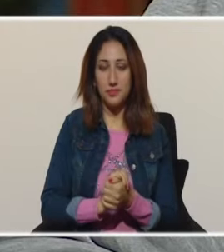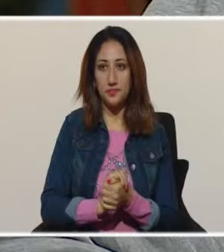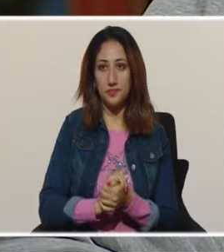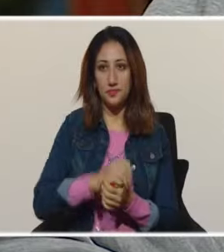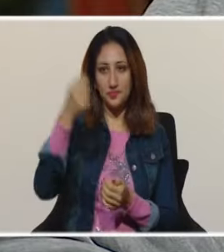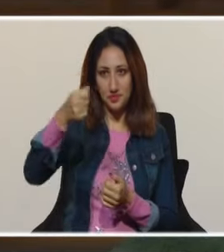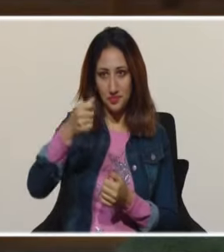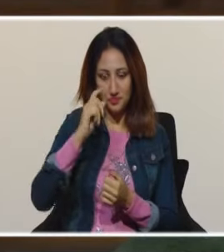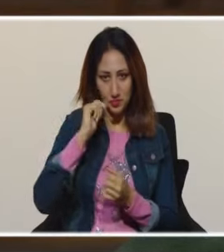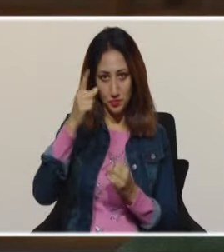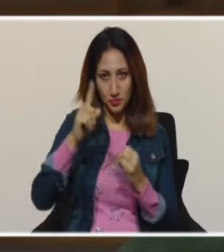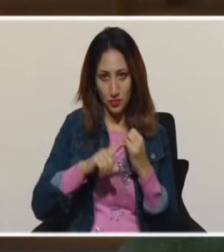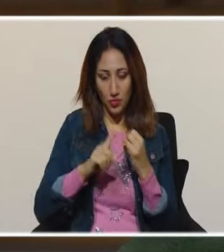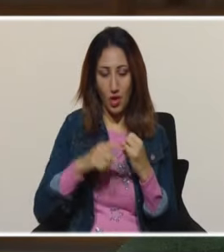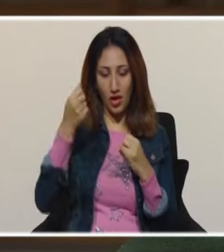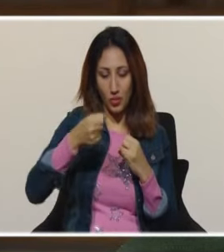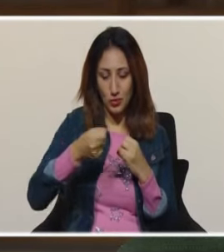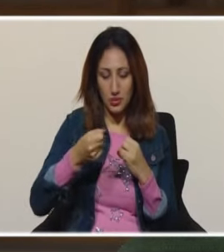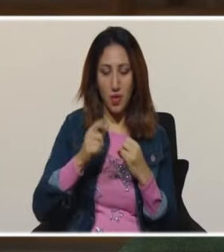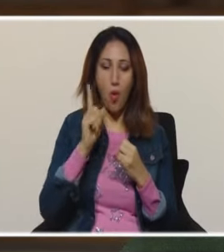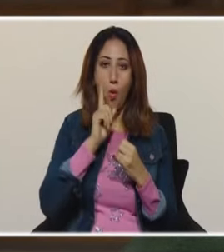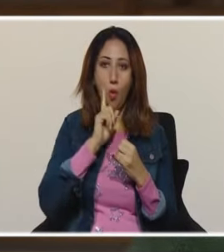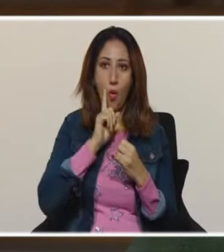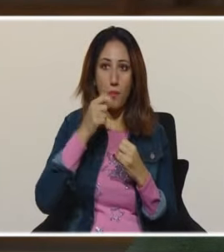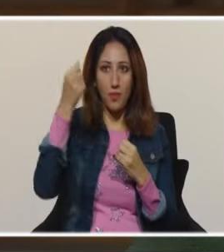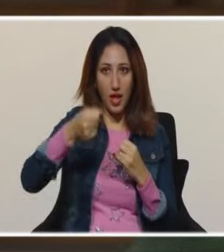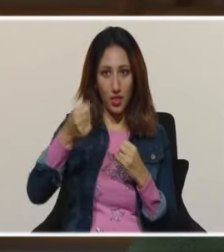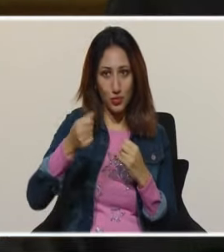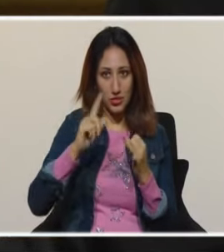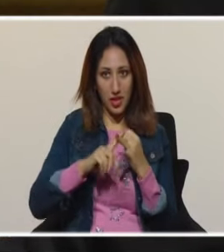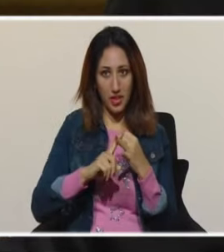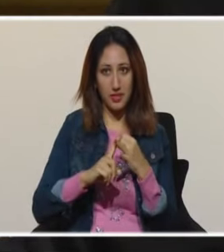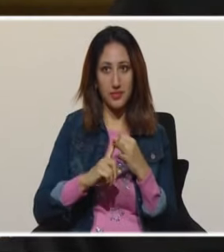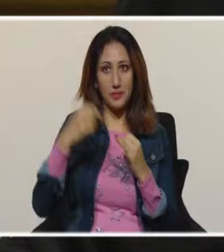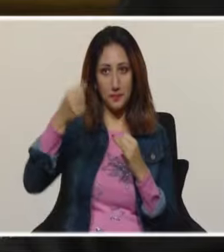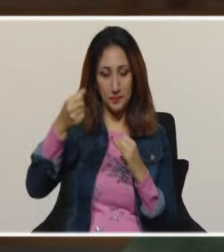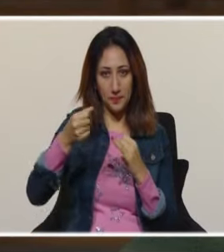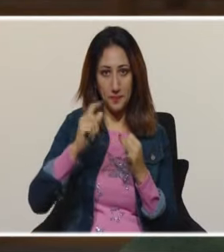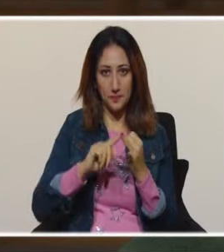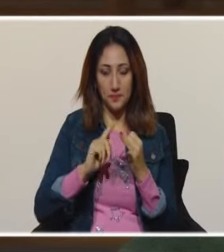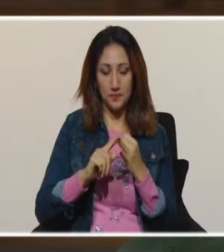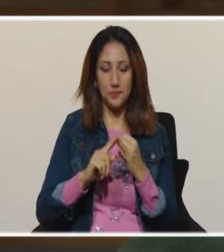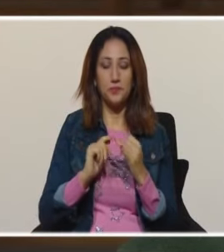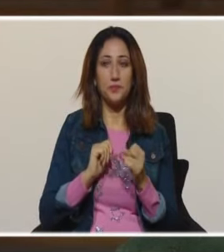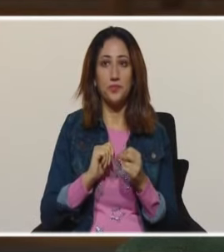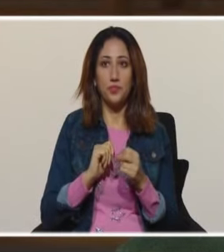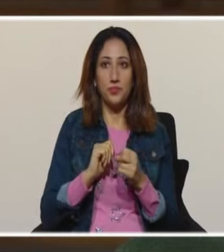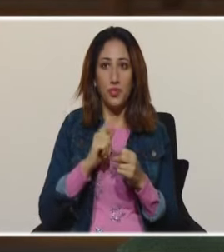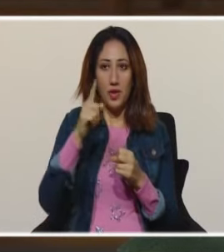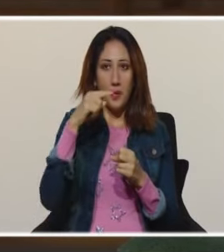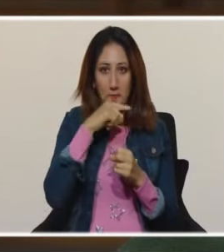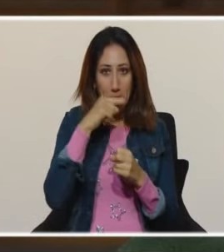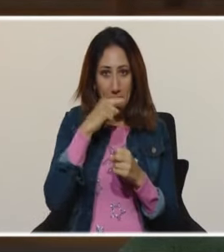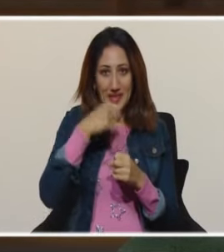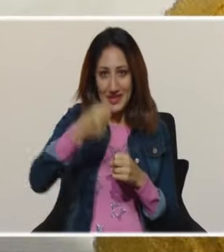بحضرتك. وأرحب بوالدتها. مرحبا بيك. أهلا وسهلا. وريت وبرحب بنورة طبعا.